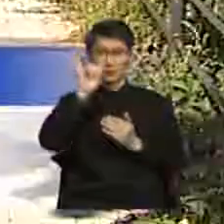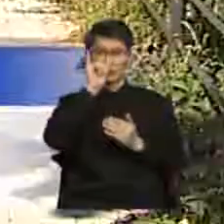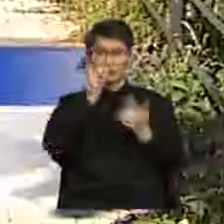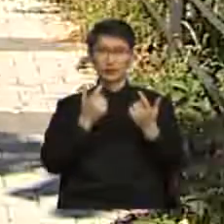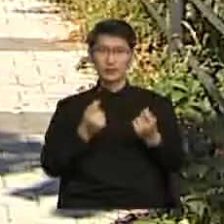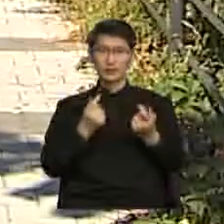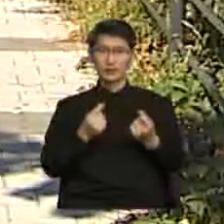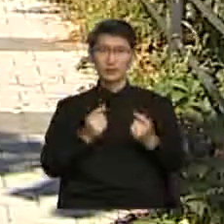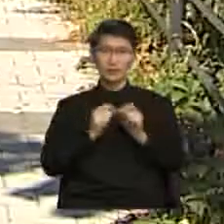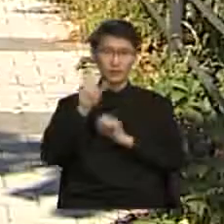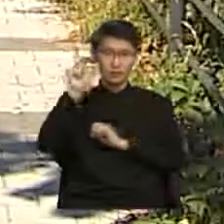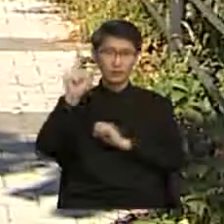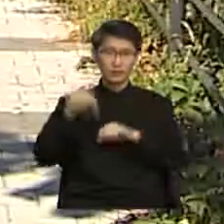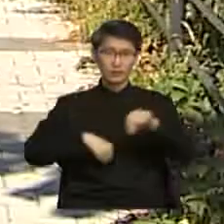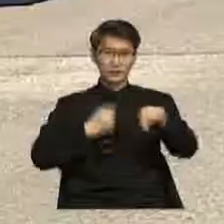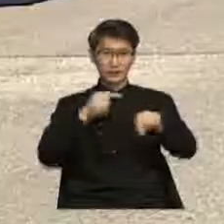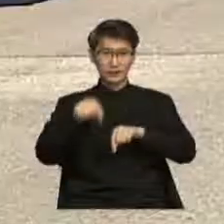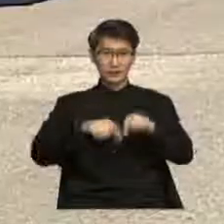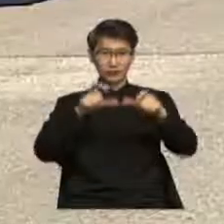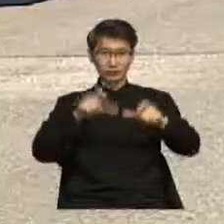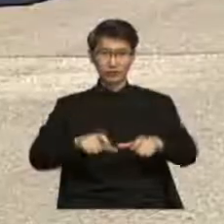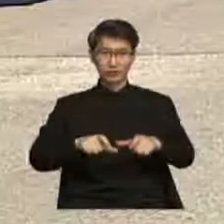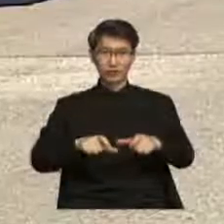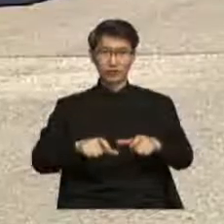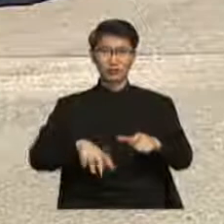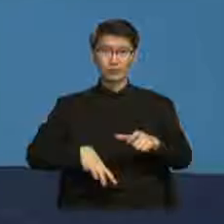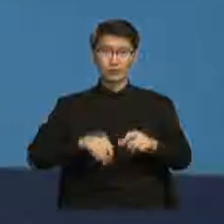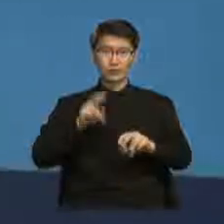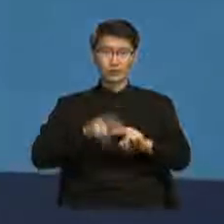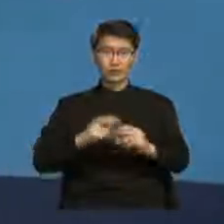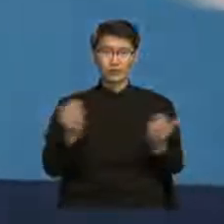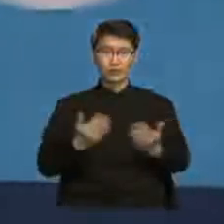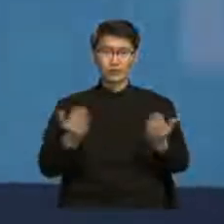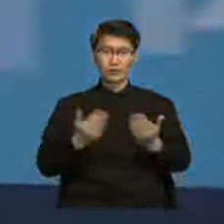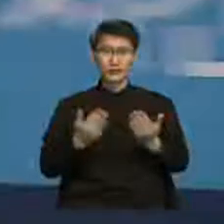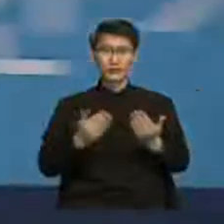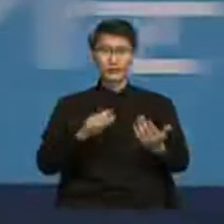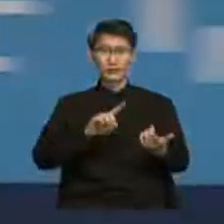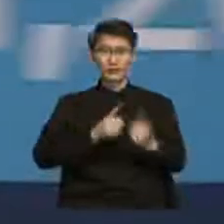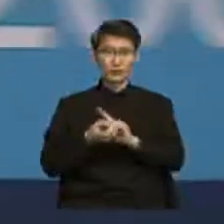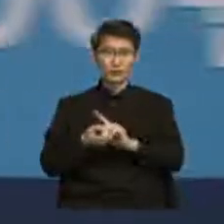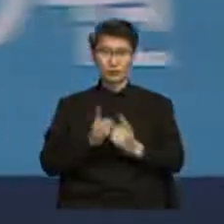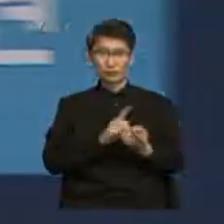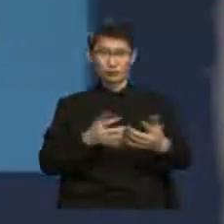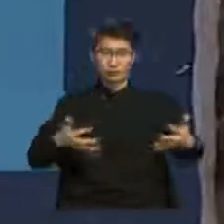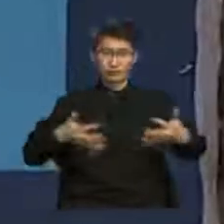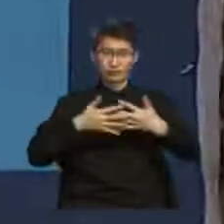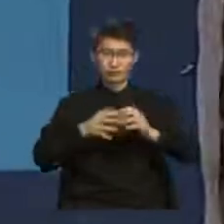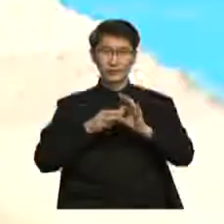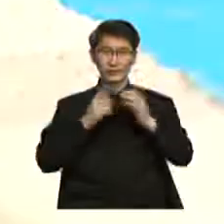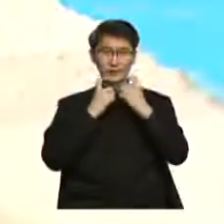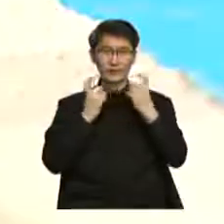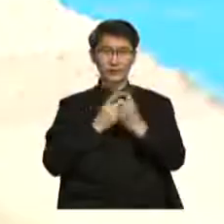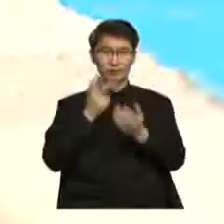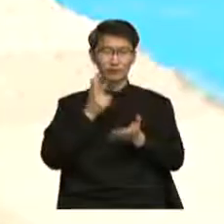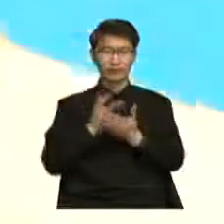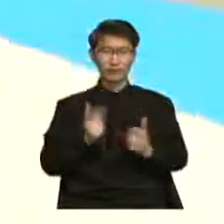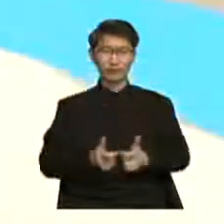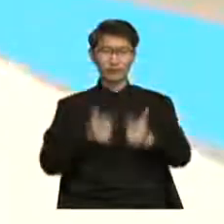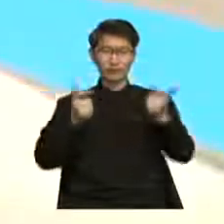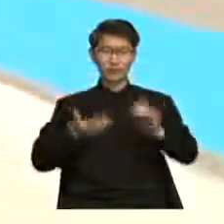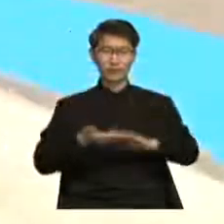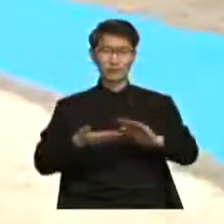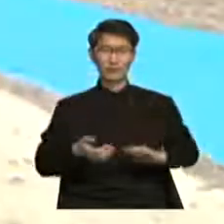거죠. 대부분의 자치구에서 추진 중인 거주자 우선 주차장 공유 사업을 민관 협지 사업을 통해 개인 사유지 주차장까지 범위를